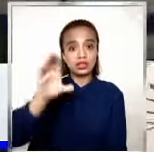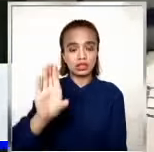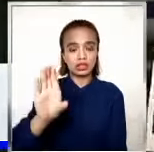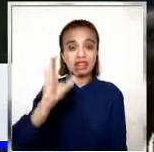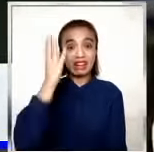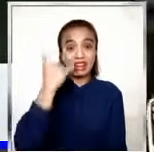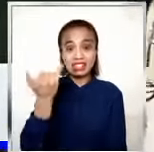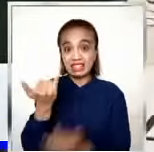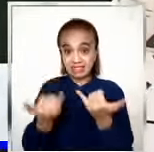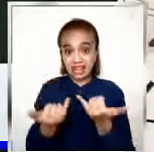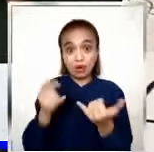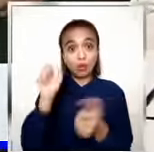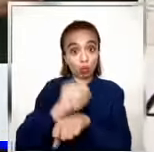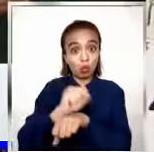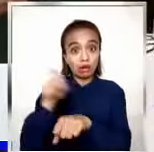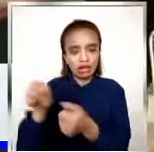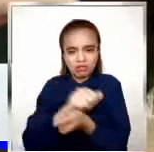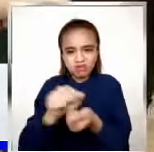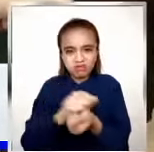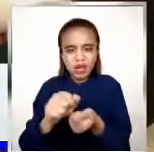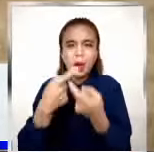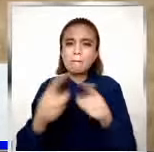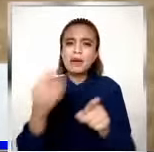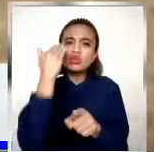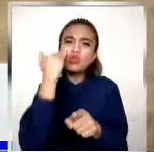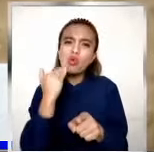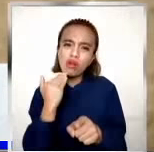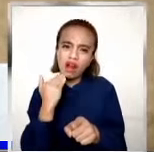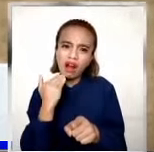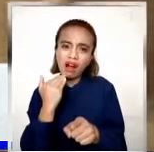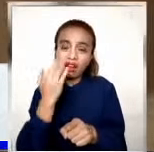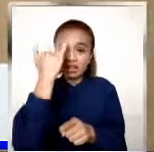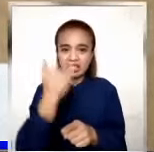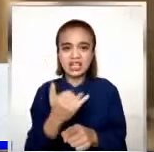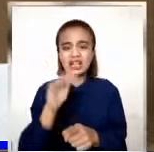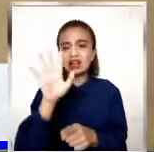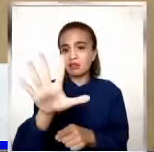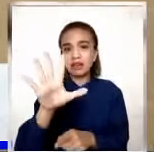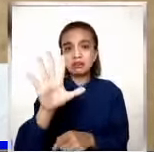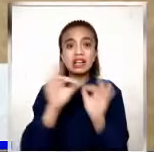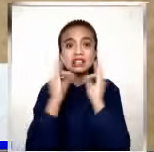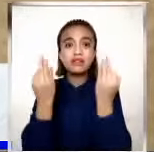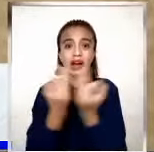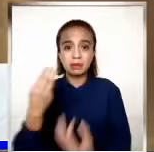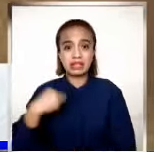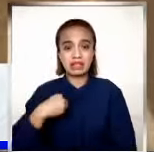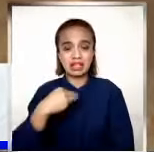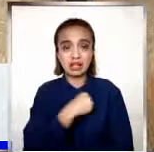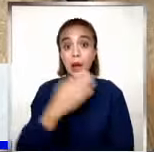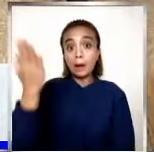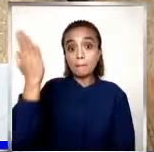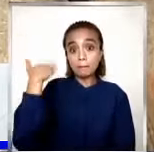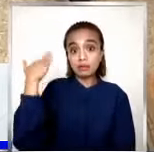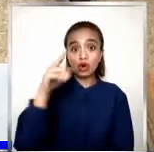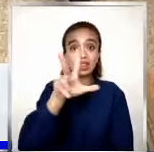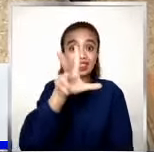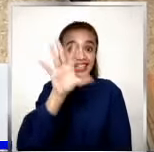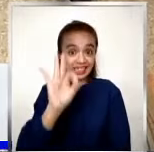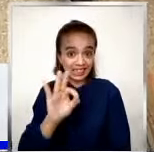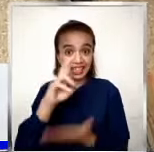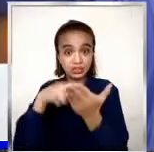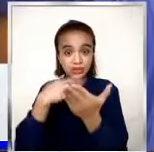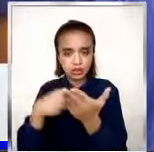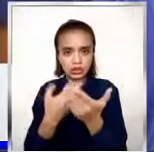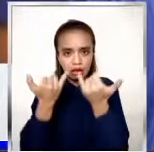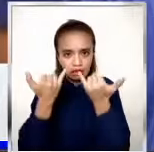pandemya para sa panggastos ng pamilyang may 5 miyembro. Pero ang dati 39 pesos kada kilo na well-milled rice, 40 pesos na